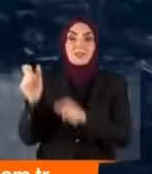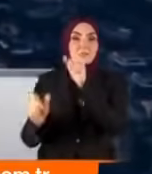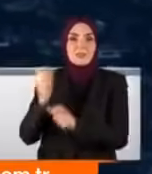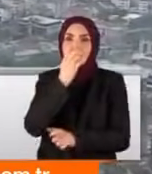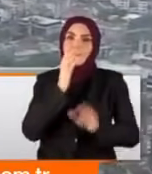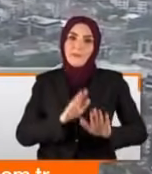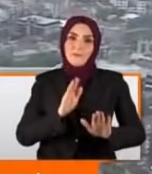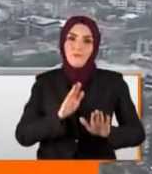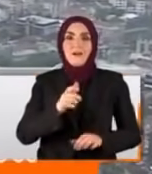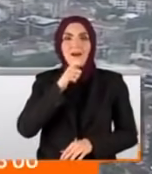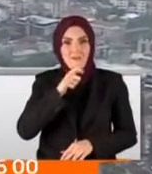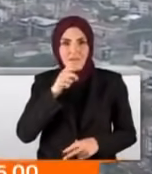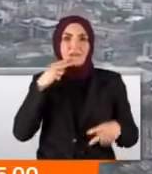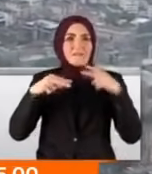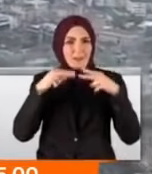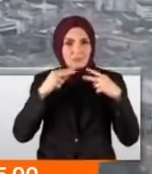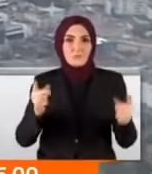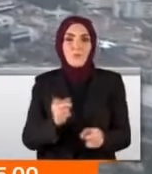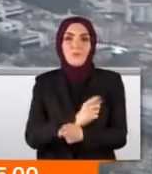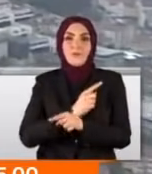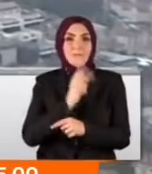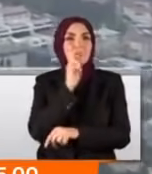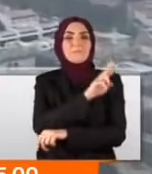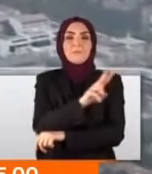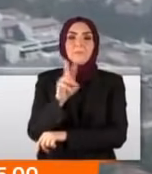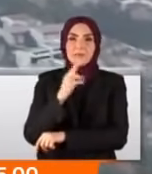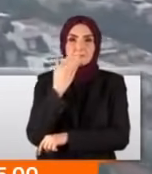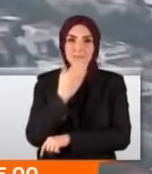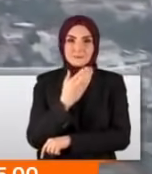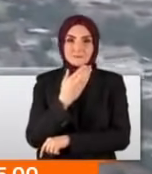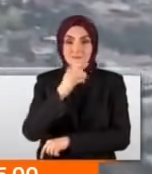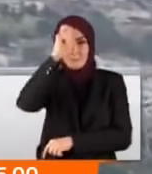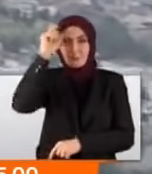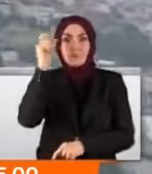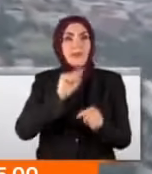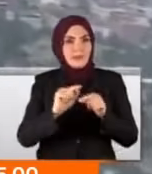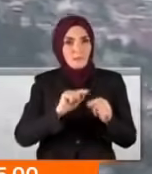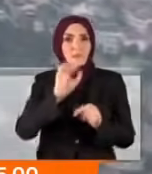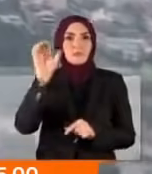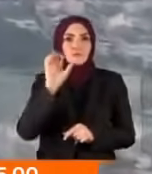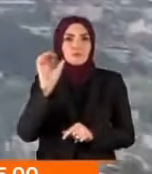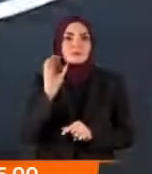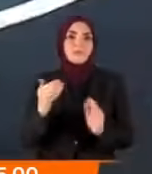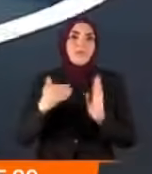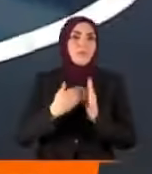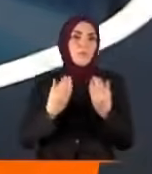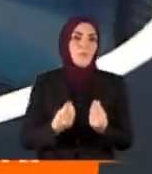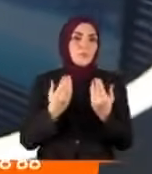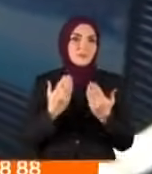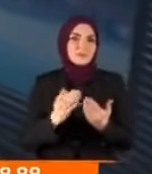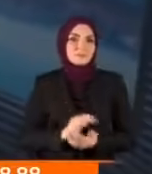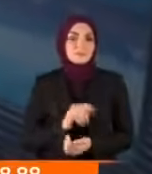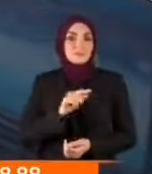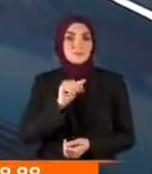ve manzarasıyla ülke ekonomisine ve turizme katkı sağlayacak bir cazibe merkezi de olacak. Bu